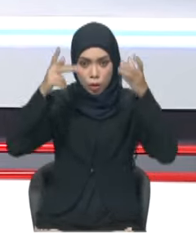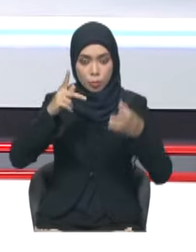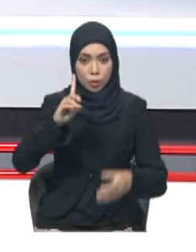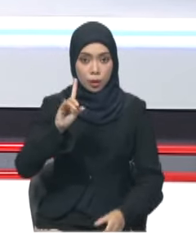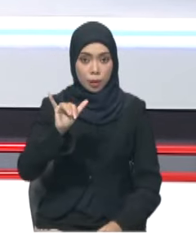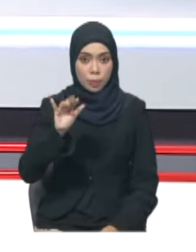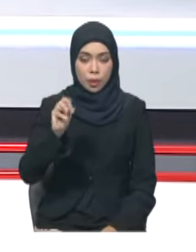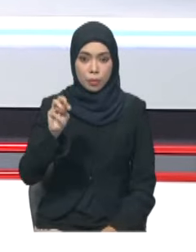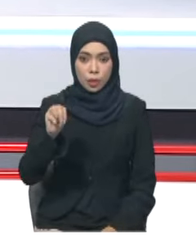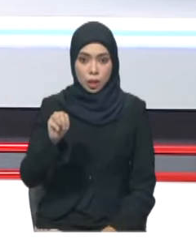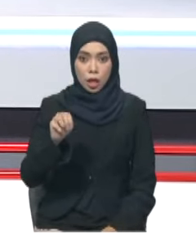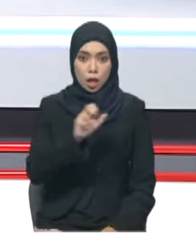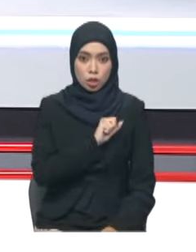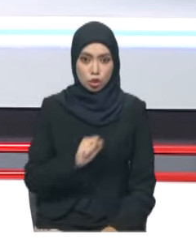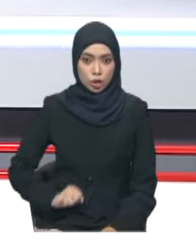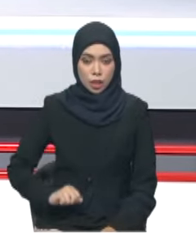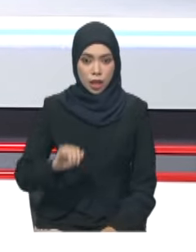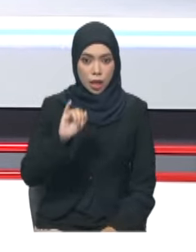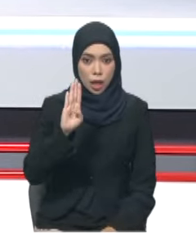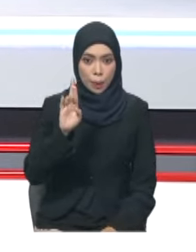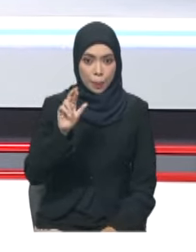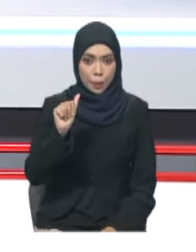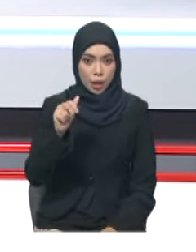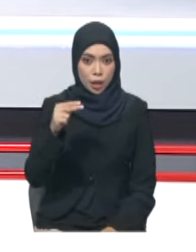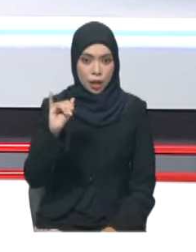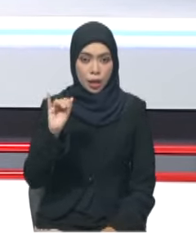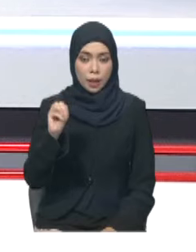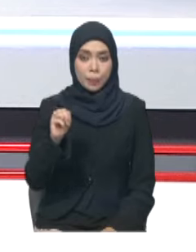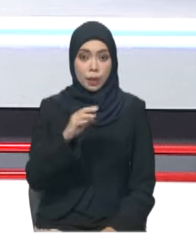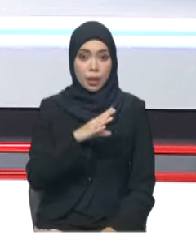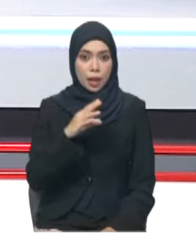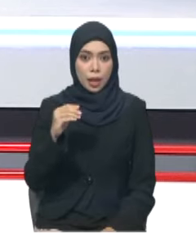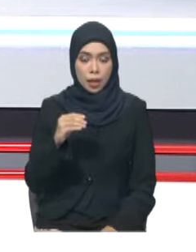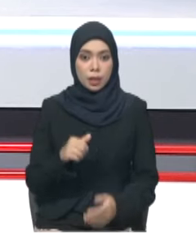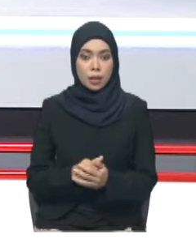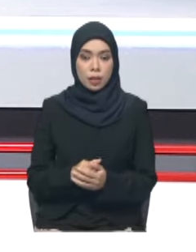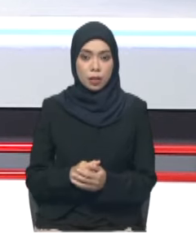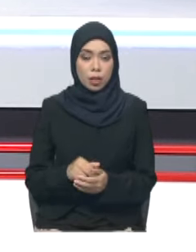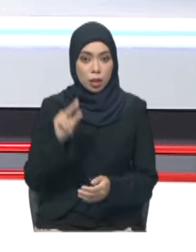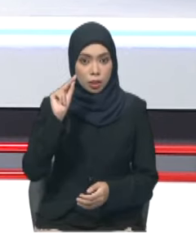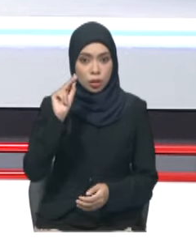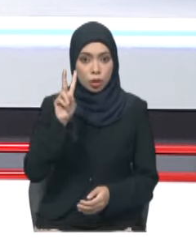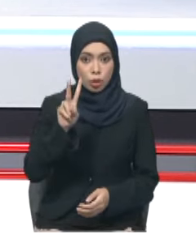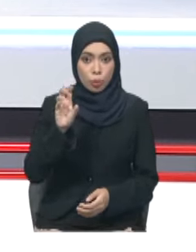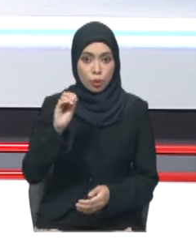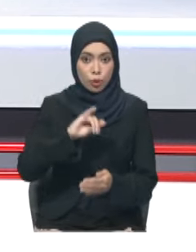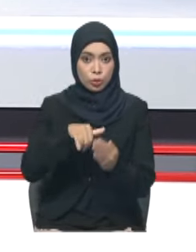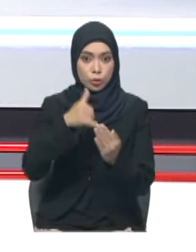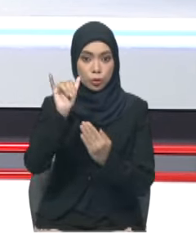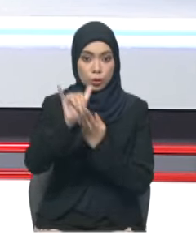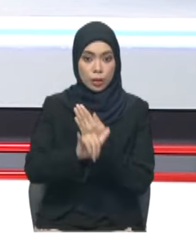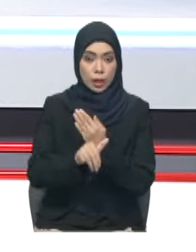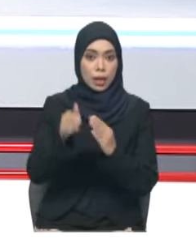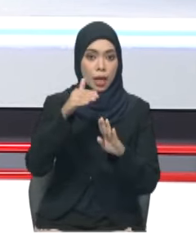di-Pertuan Agong Sultan Ibrahim serta Majlis Santapan Diraja pada 20 Julai 2024